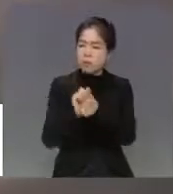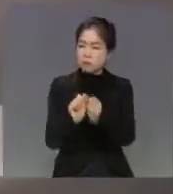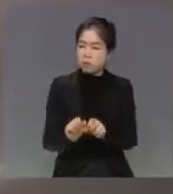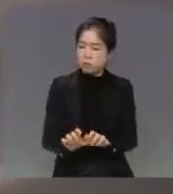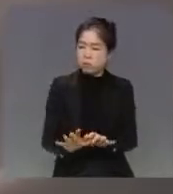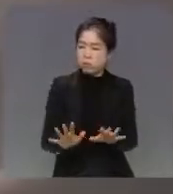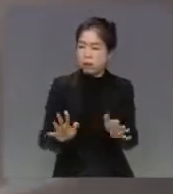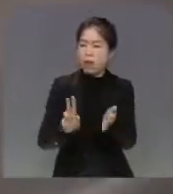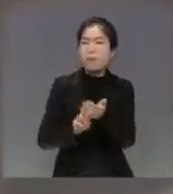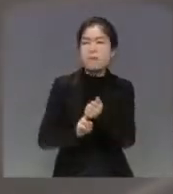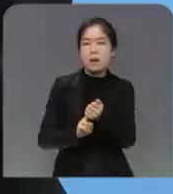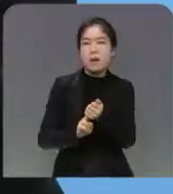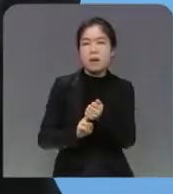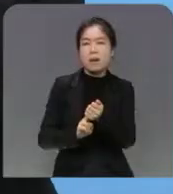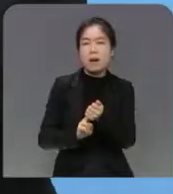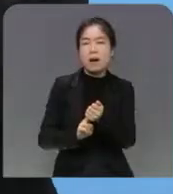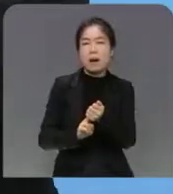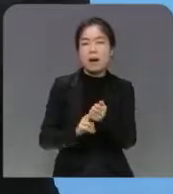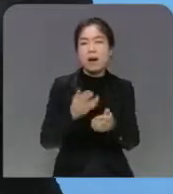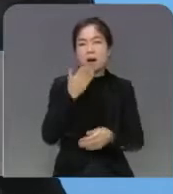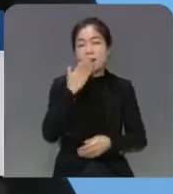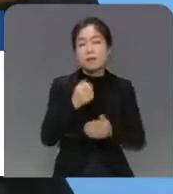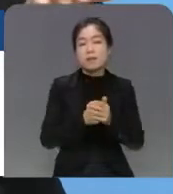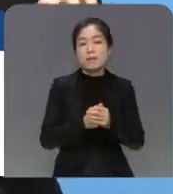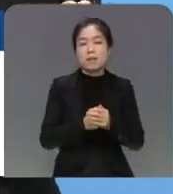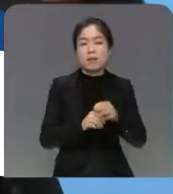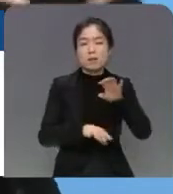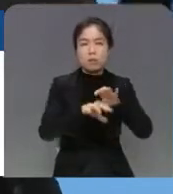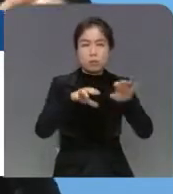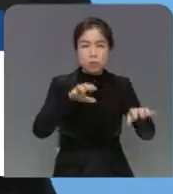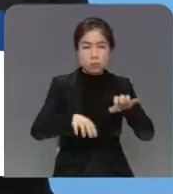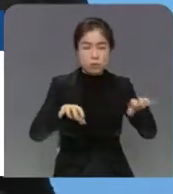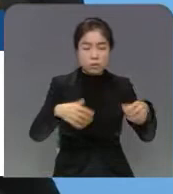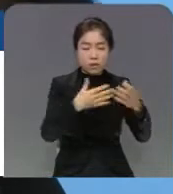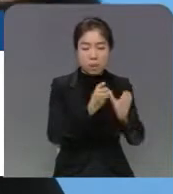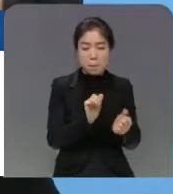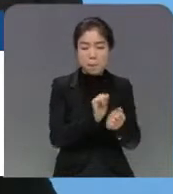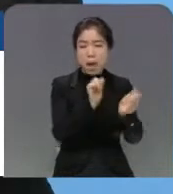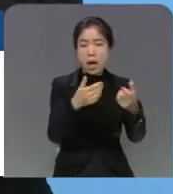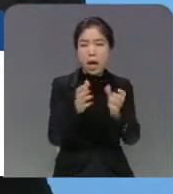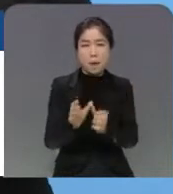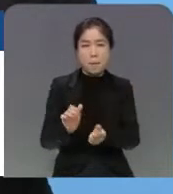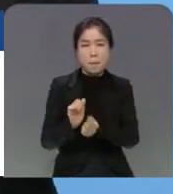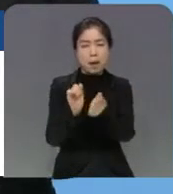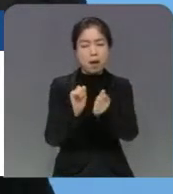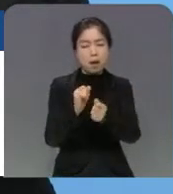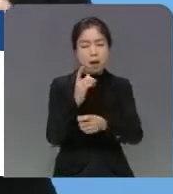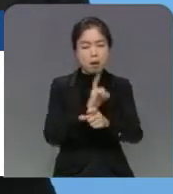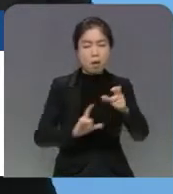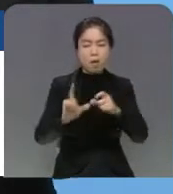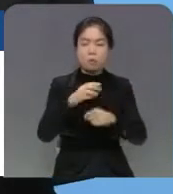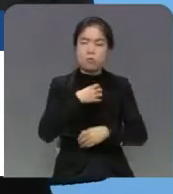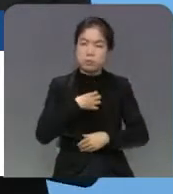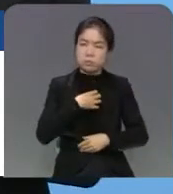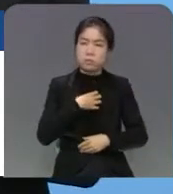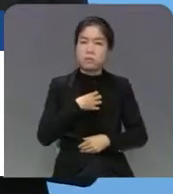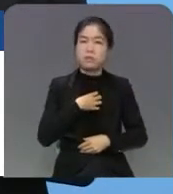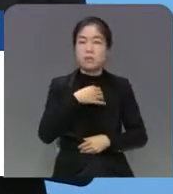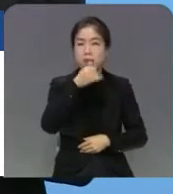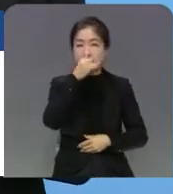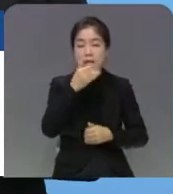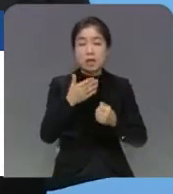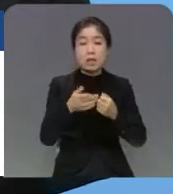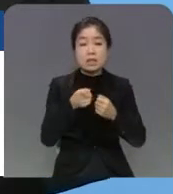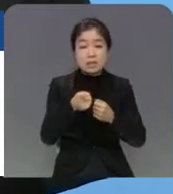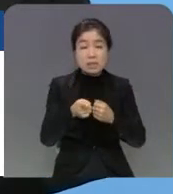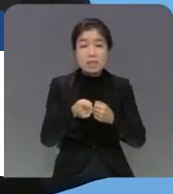확산됐을 가능성이 크다는 겁니다. 곳곳에서 산발적으로 발생하는 것이 훨씬 더 불안감을 더 주고 있습니다.